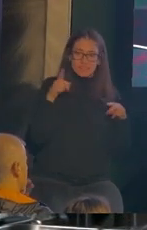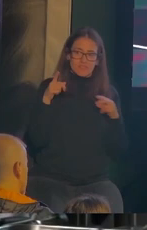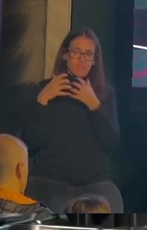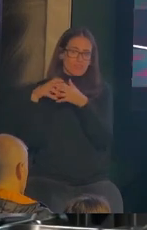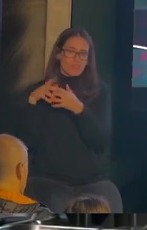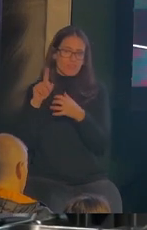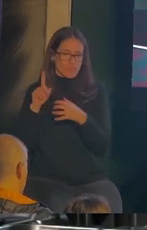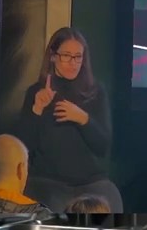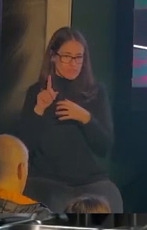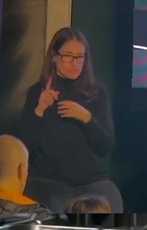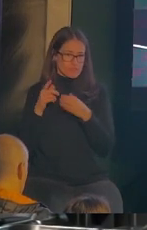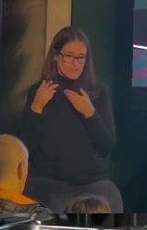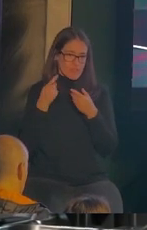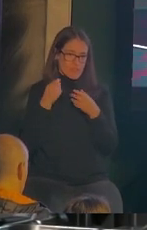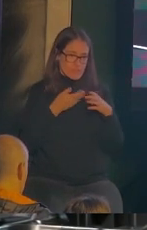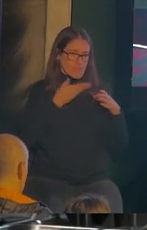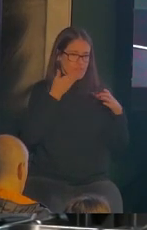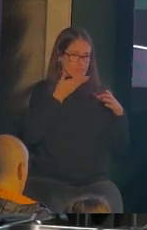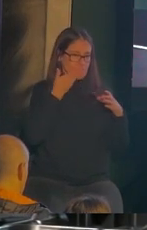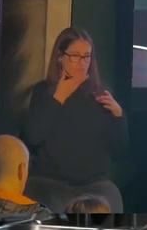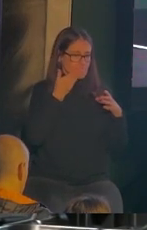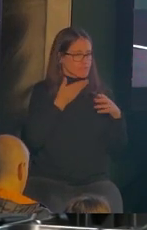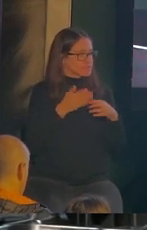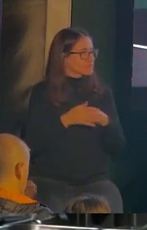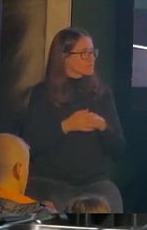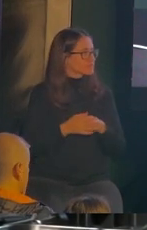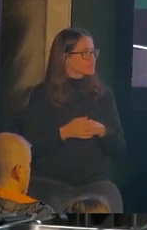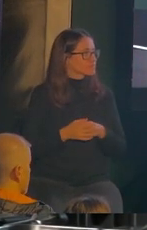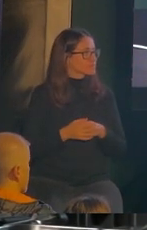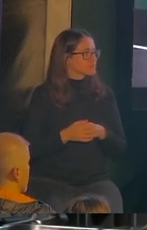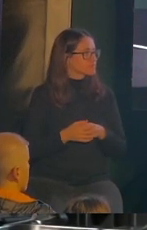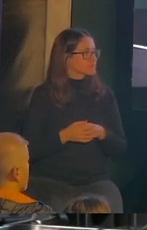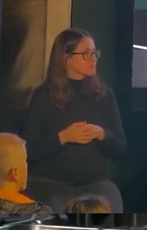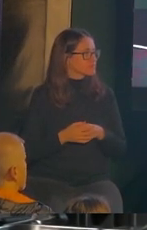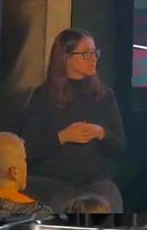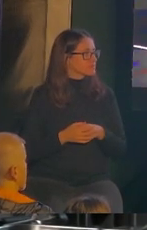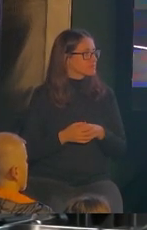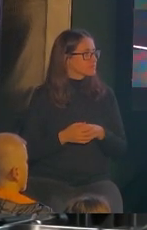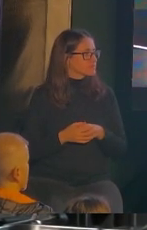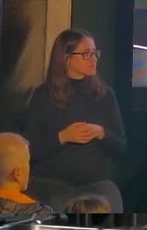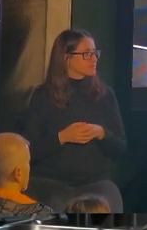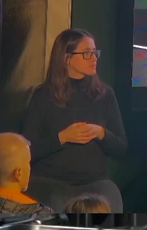aporta aquesta estructura. Ui, això no sé com va.